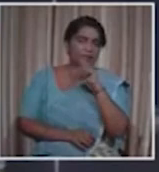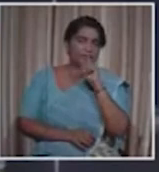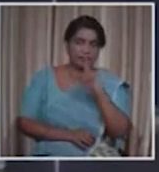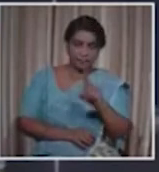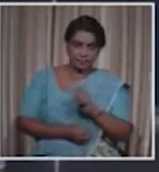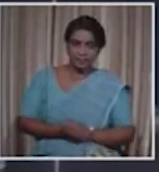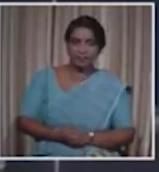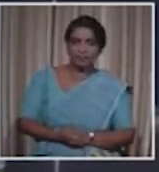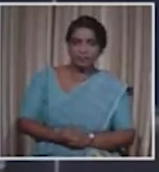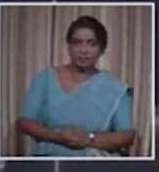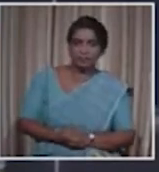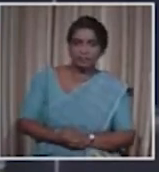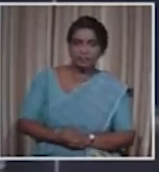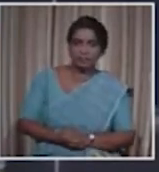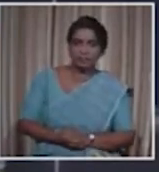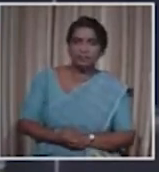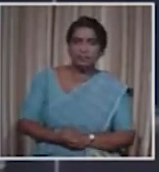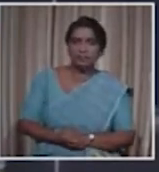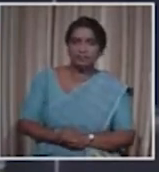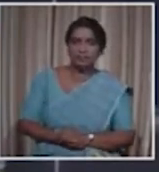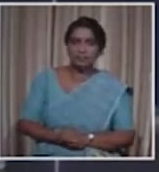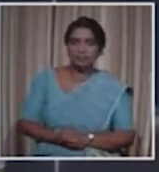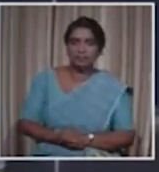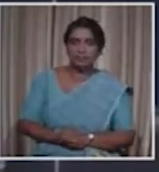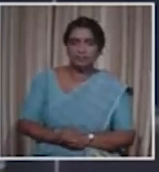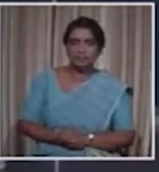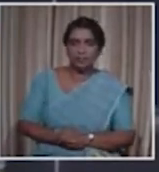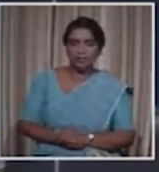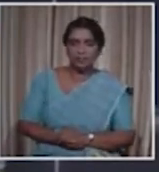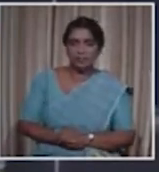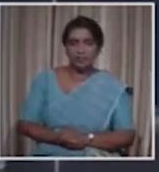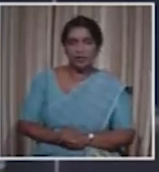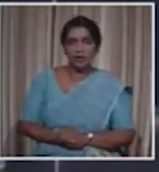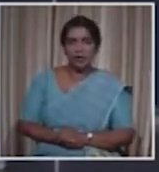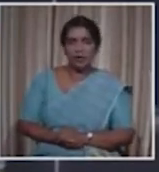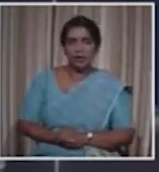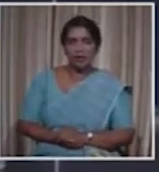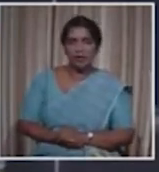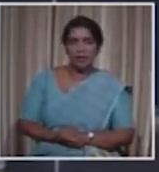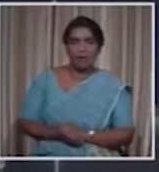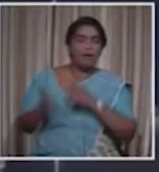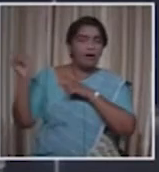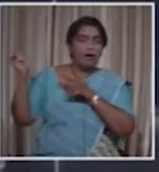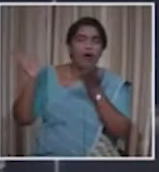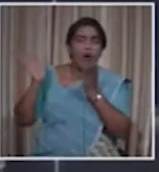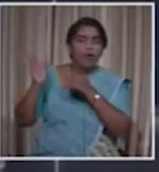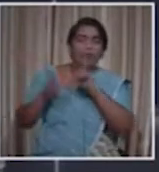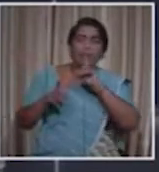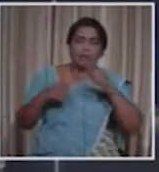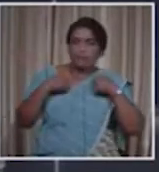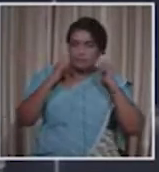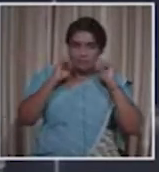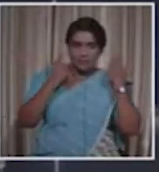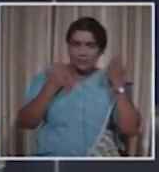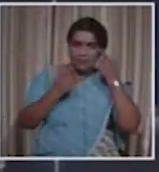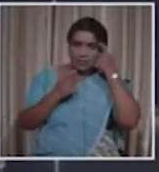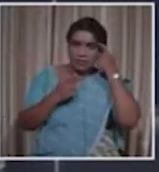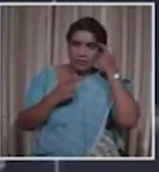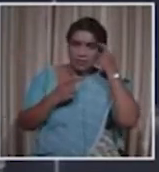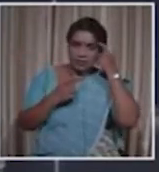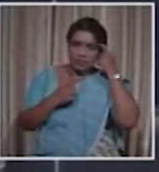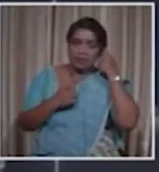කැමතියි. නිකන් මේව කරන්න මෙතන උනේ එක මේ අයගෙන් අහන්න මොකද සිදුවන්නේ කියලා මම දන්නේ නැහැ. ඒ කරපු කතා